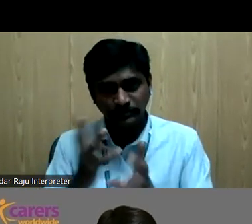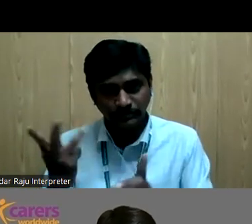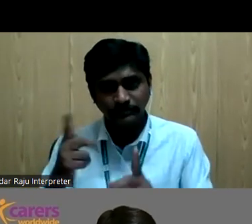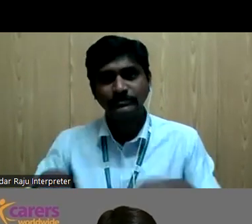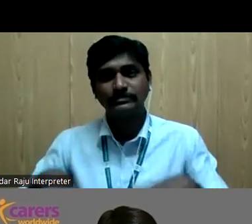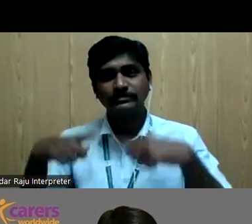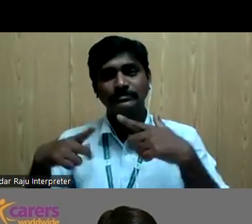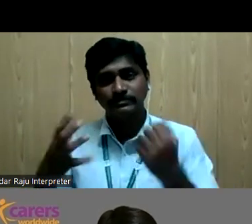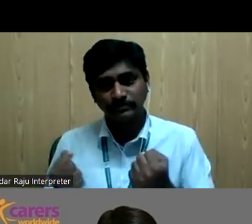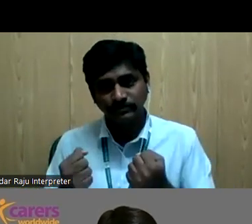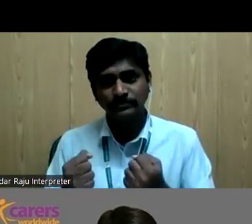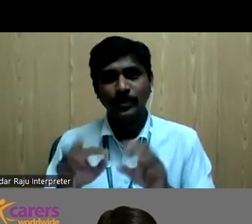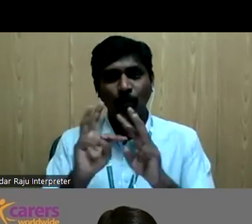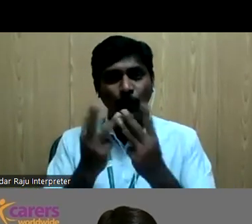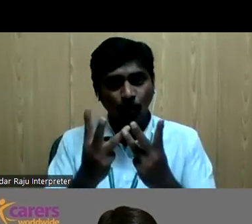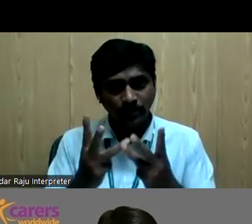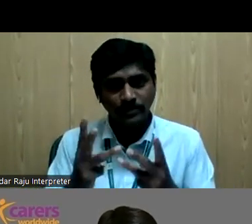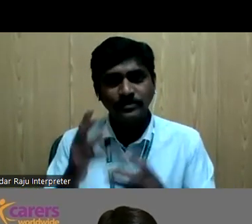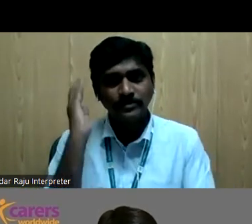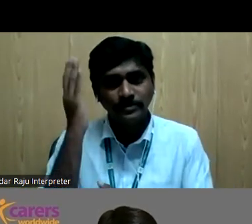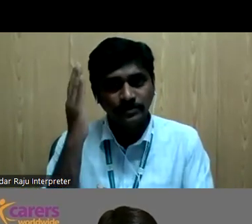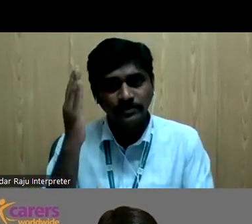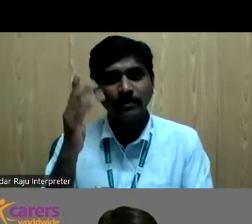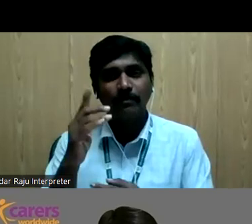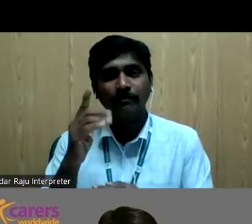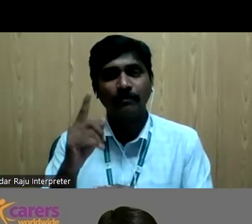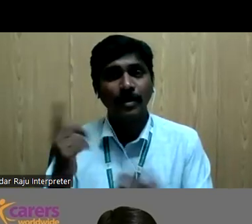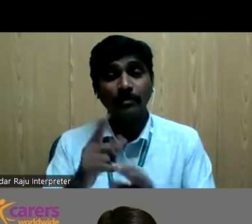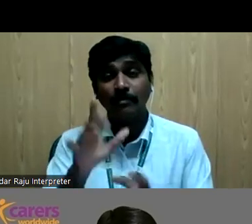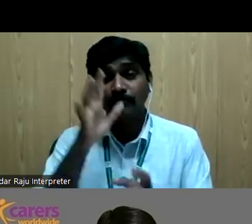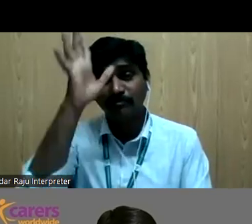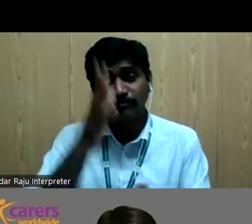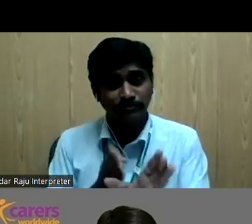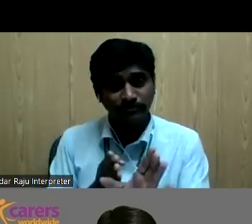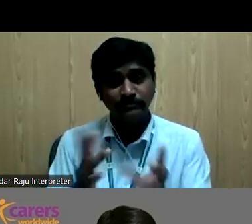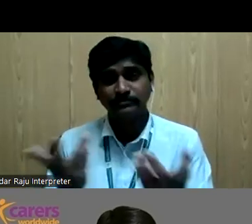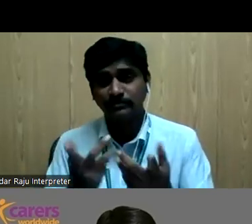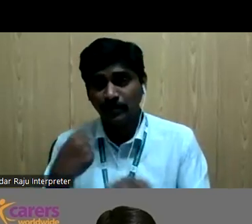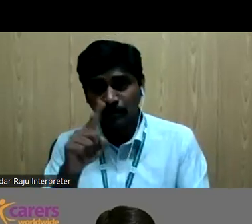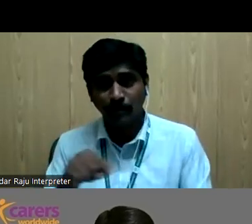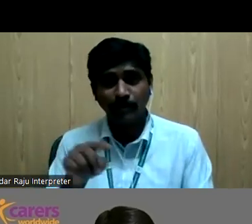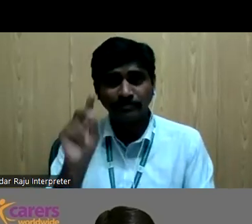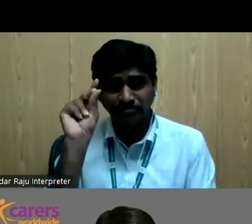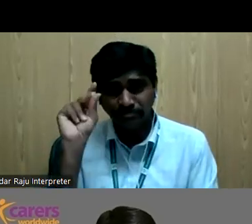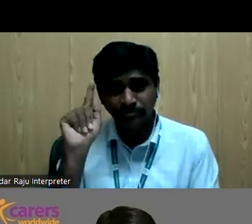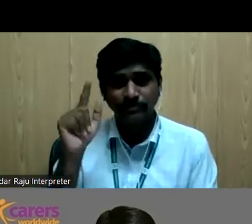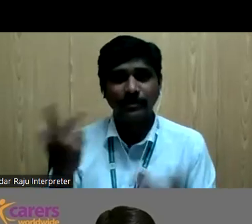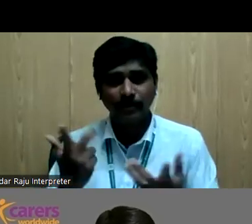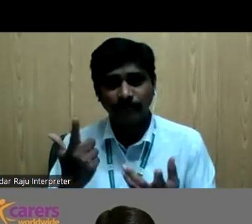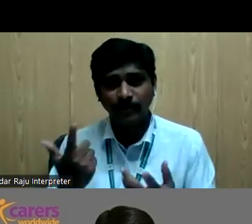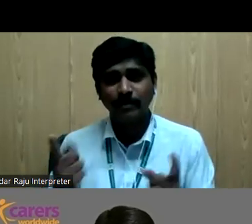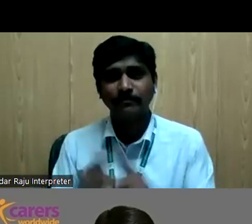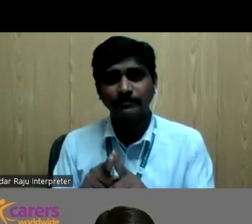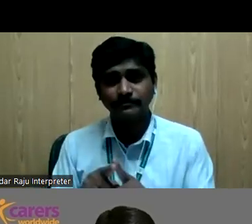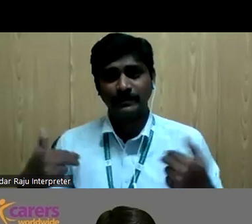लिविंग. वी कंडक्ट वर्कशॉप्स. वी टॉक टू पेरेंट्स अबाउट वॉट हाउ डू दे प्रिपेयर फॉर एमरजेंसीज. Do they have a will? Do have they appointed a